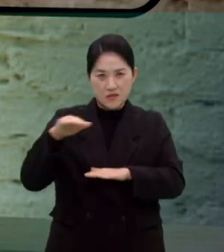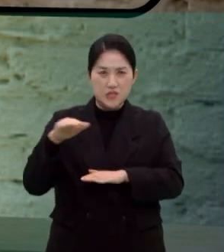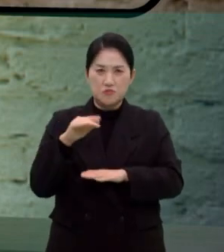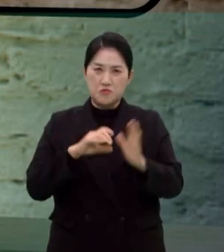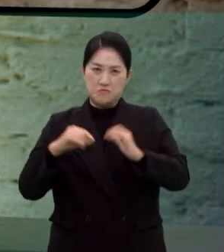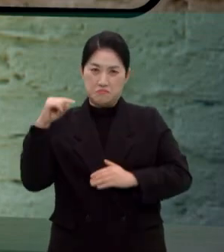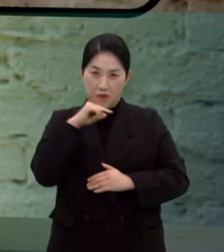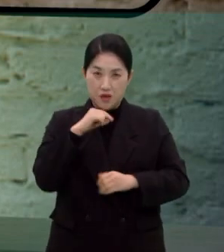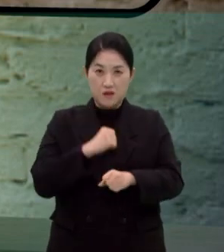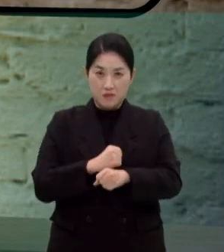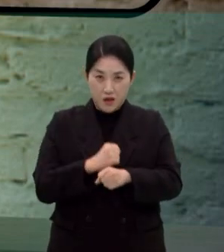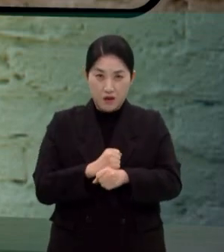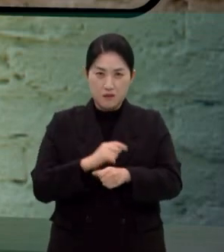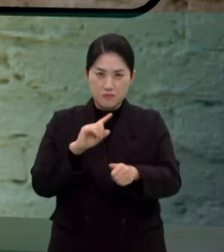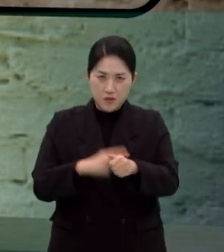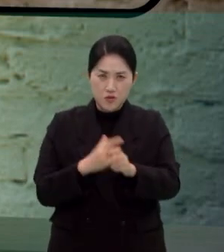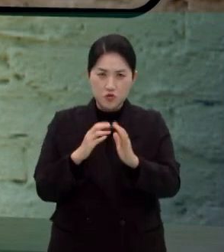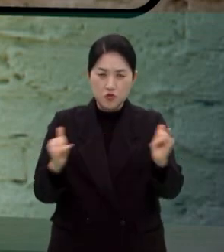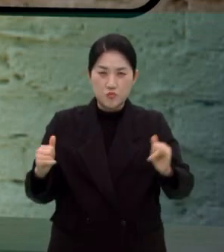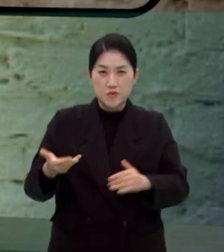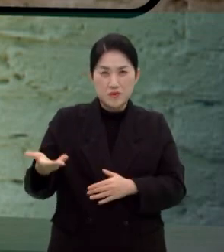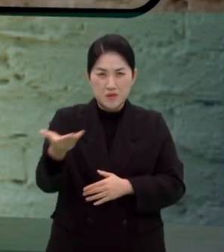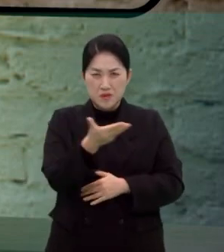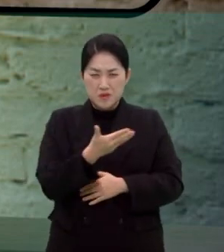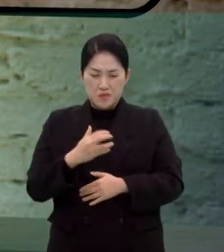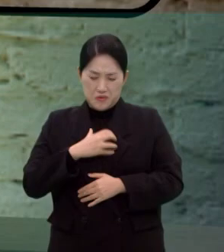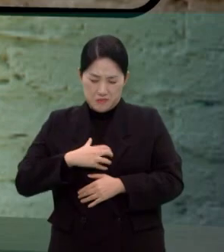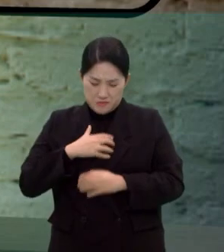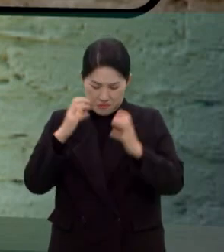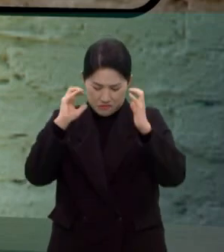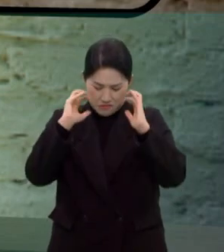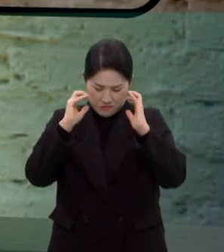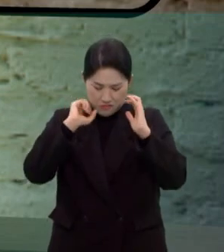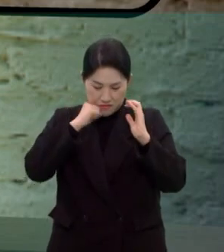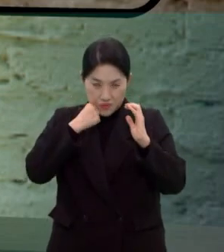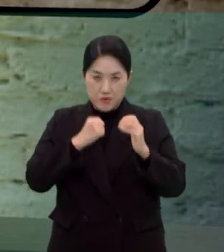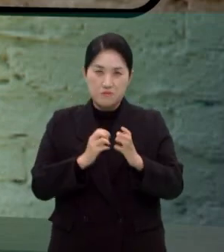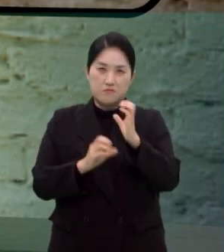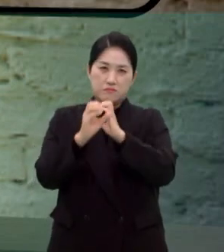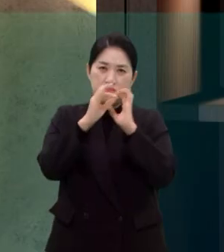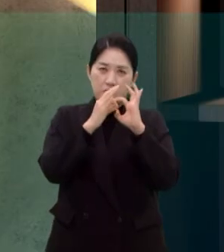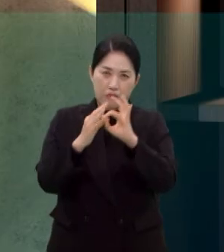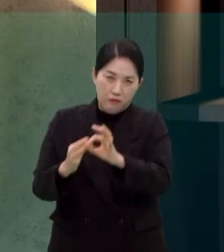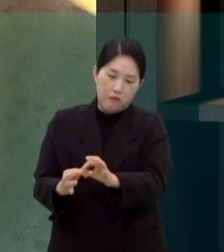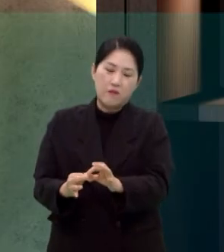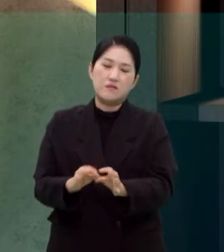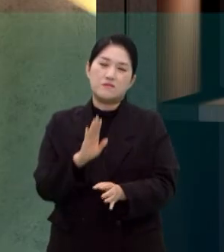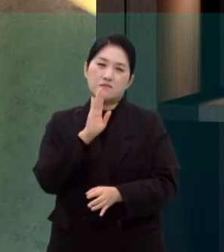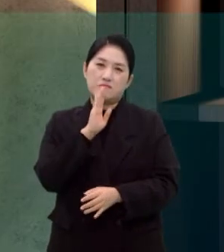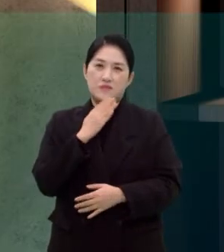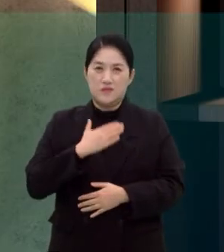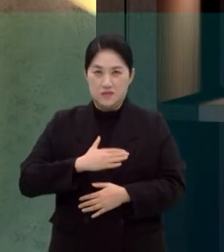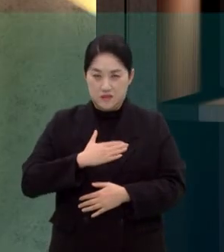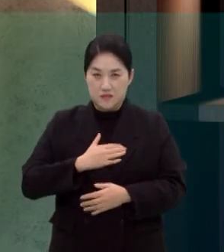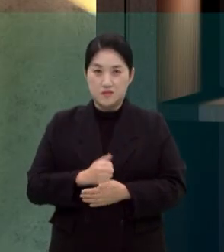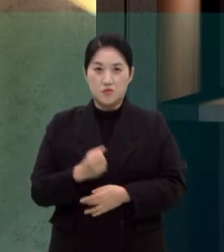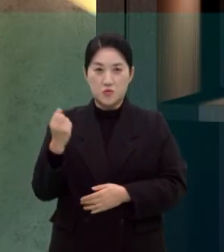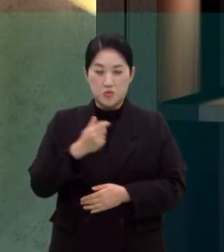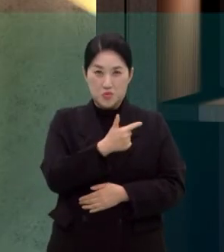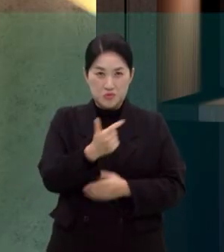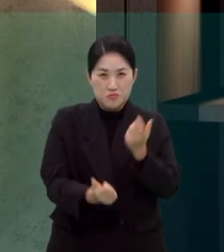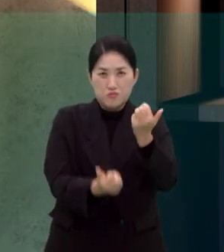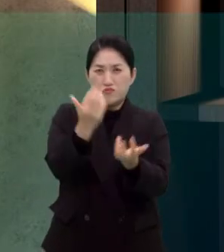여러분의 어려움이 지속되고 있는 점 너무도 잘 알고 있습니다. 또한 최근 대형 화재로